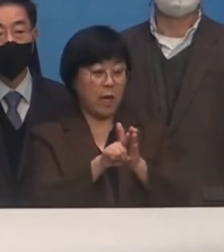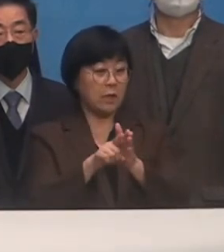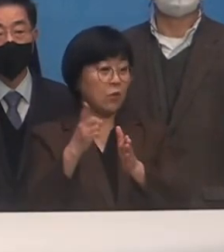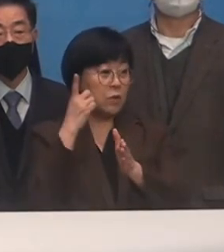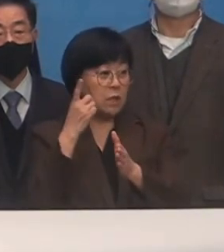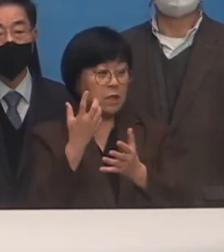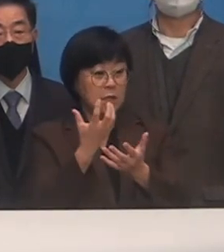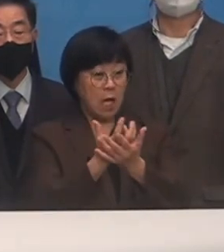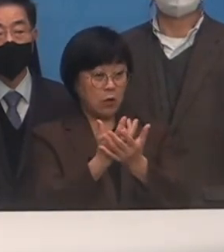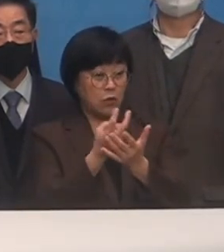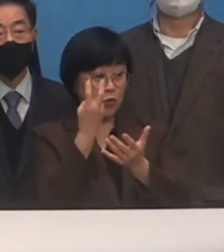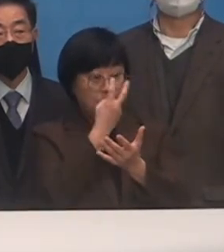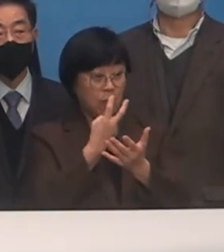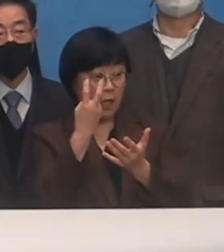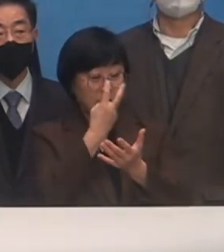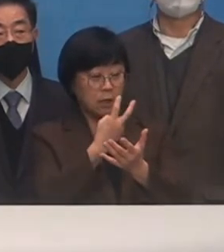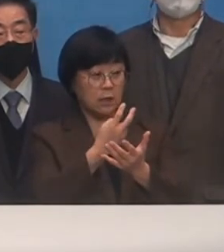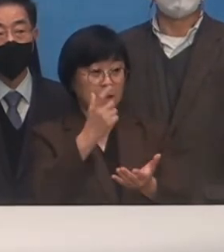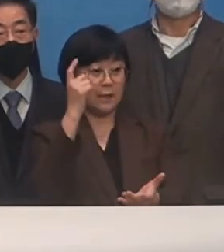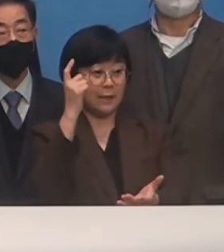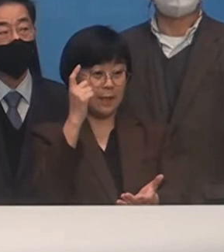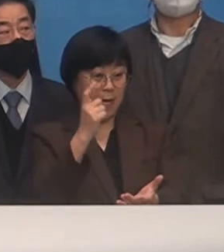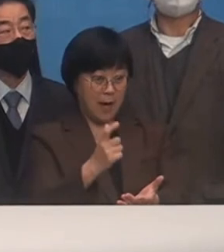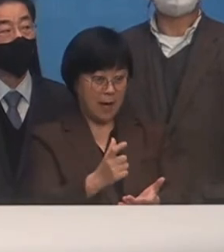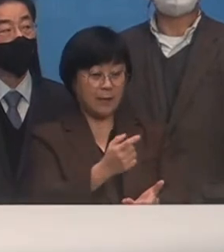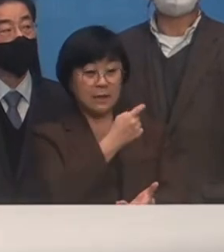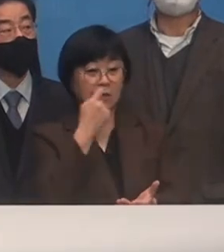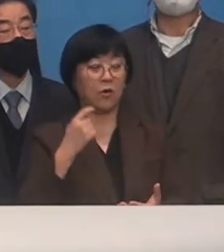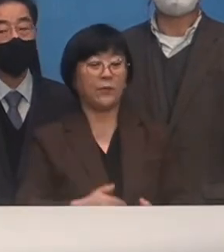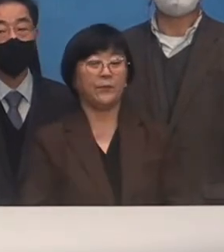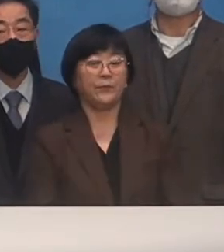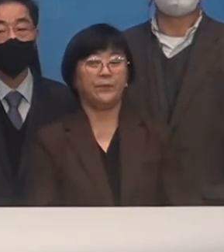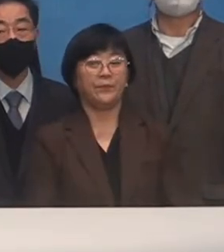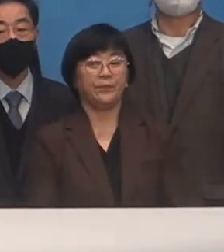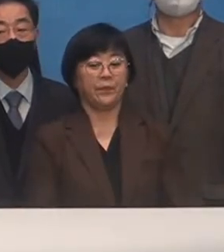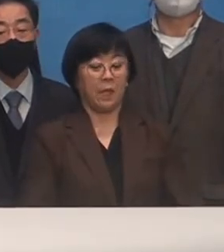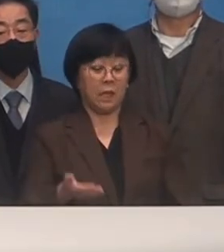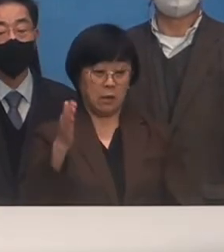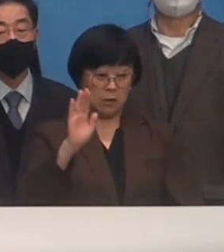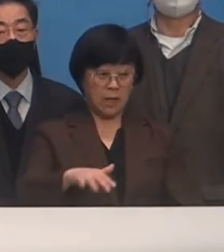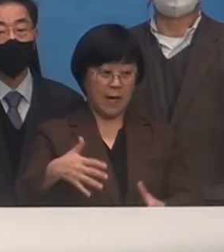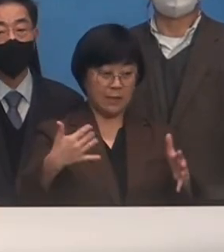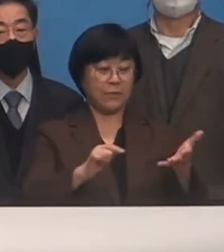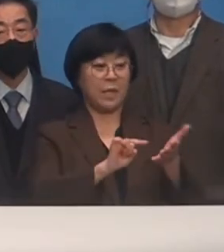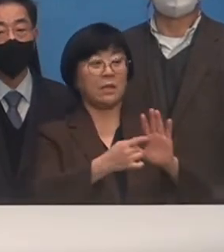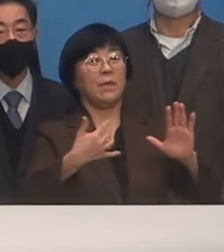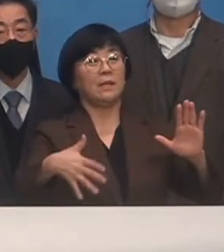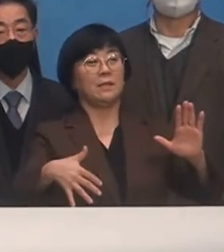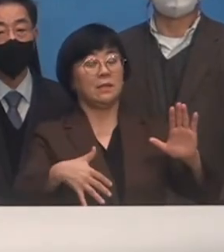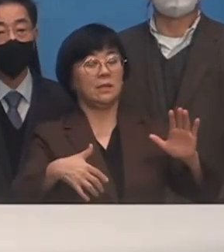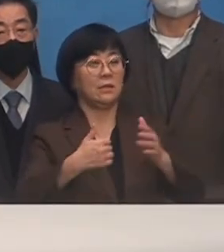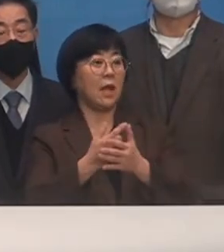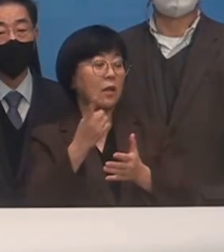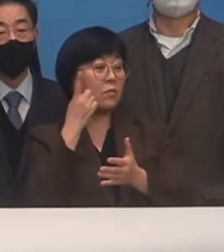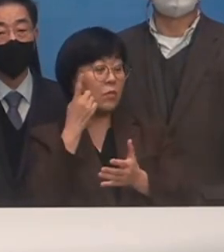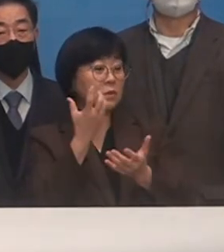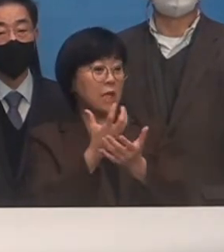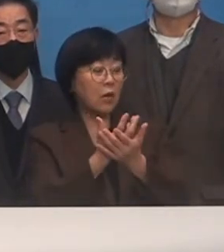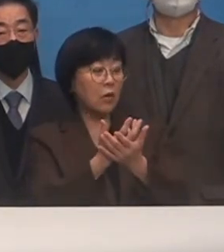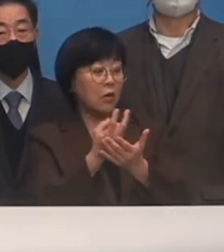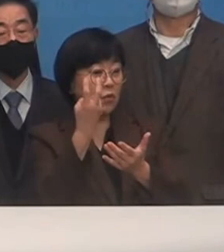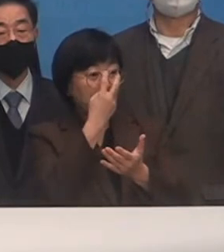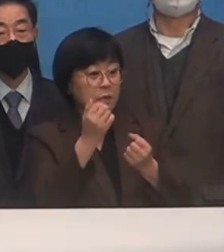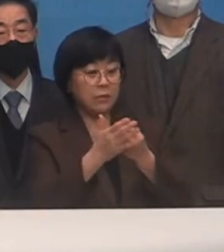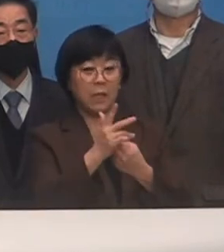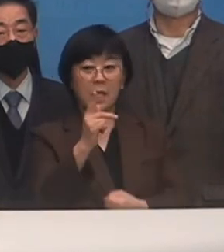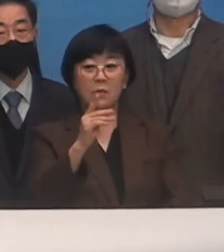자료 조회였다는 강력한 방증일 것입니다. 그러나 여기에 아직 밝혀지지 않은 통신 사찰이 있습니다.